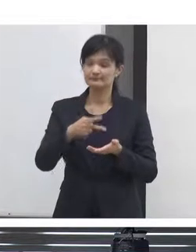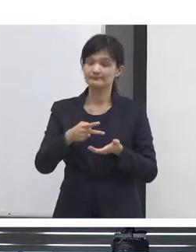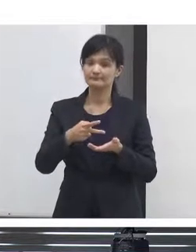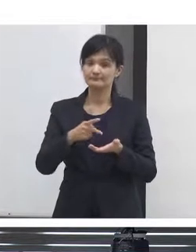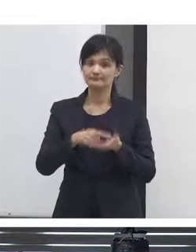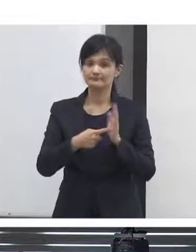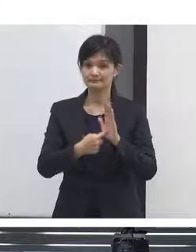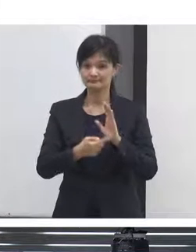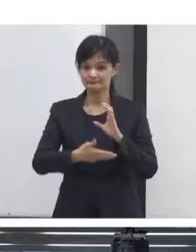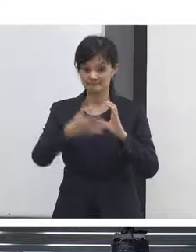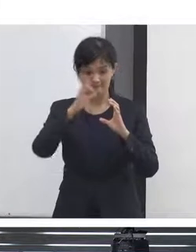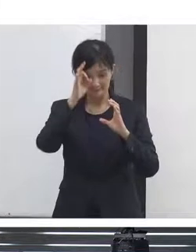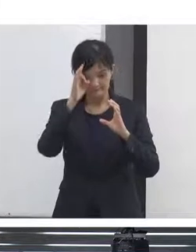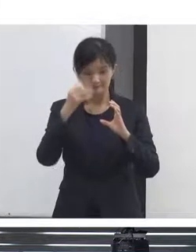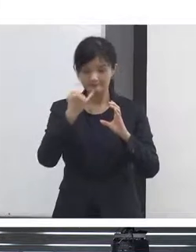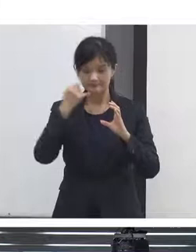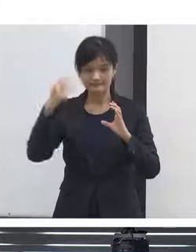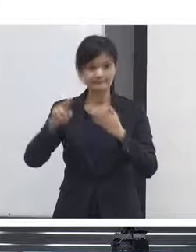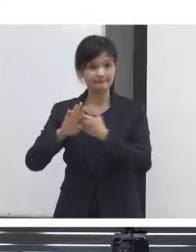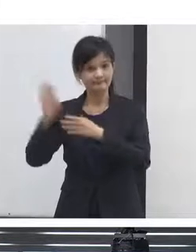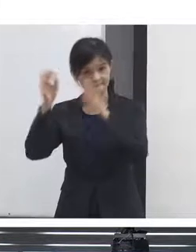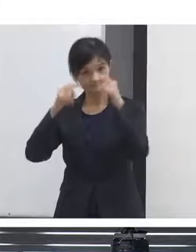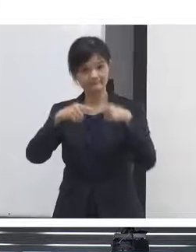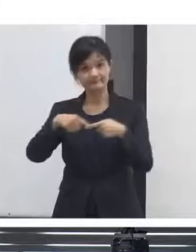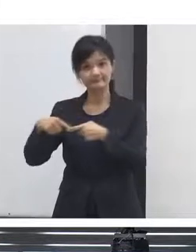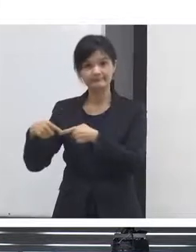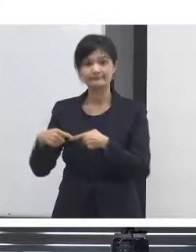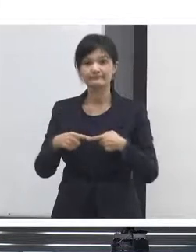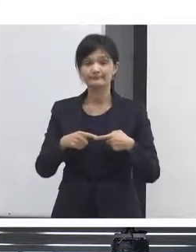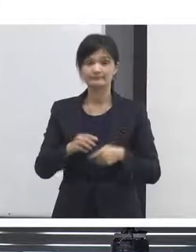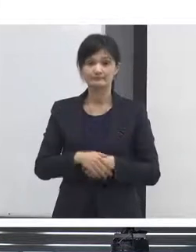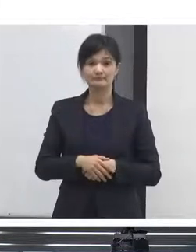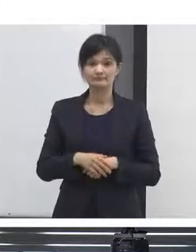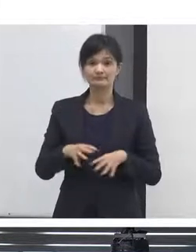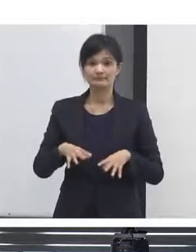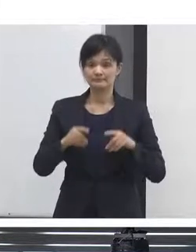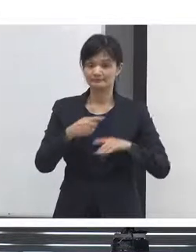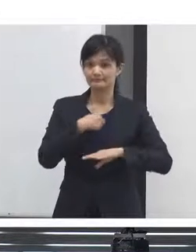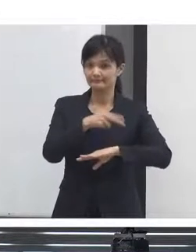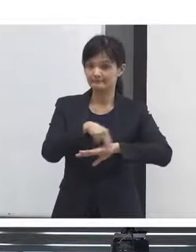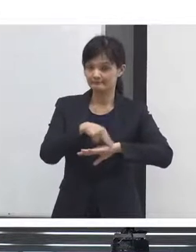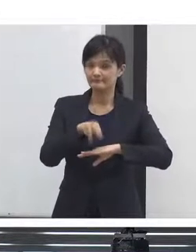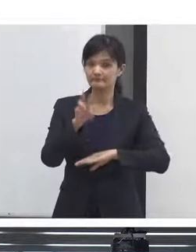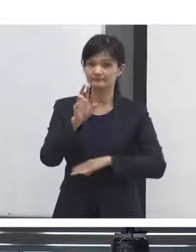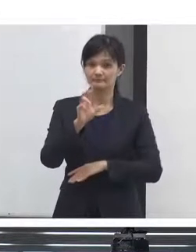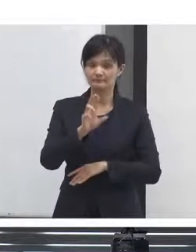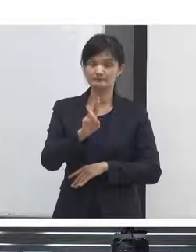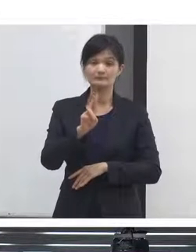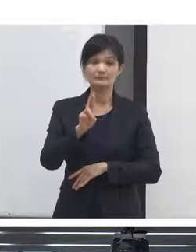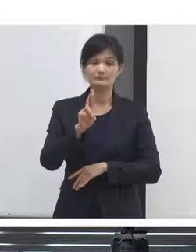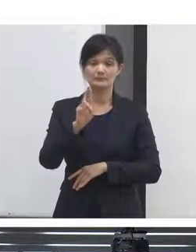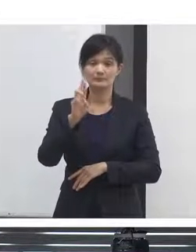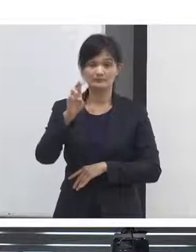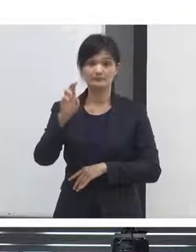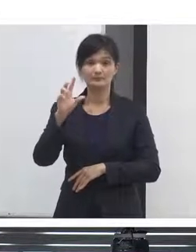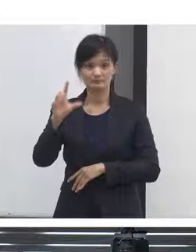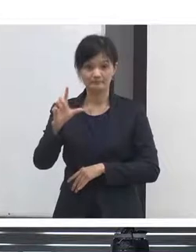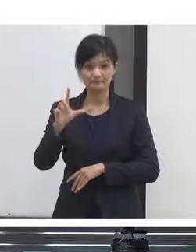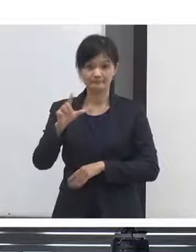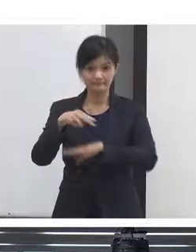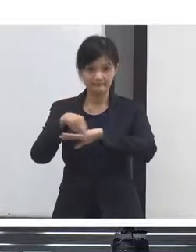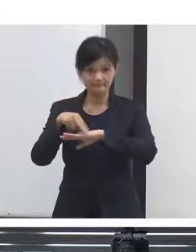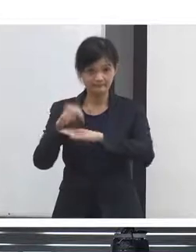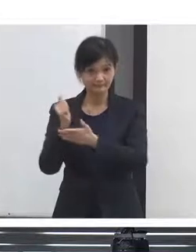这个连结哦。那首先呢，我们必须要设计出来一个农业活动的 URL， 去把刚刚所提到的这些一系